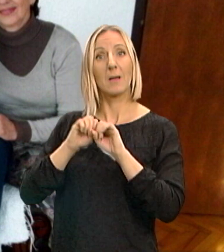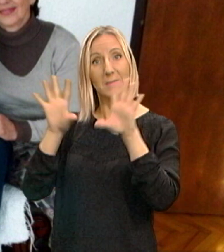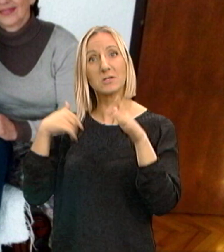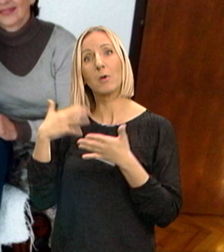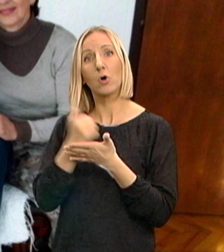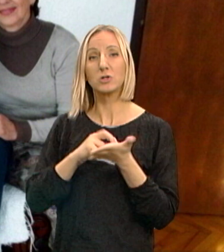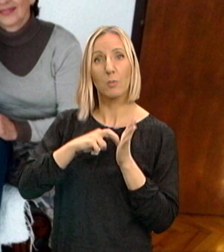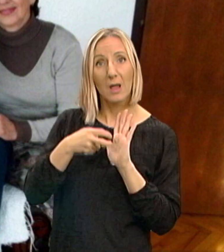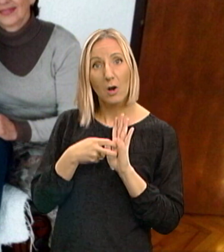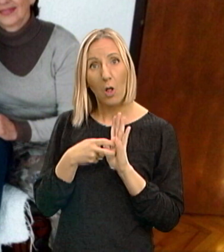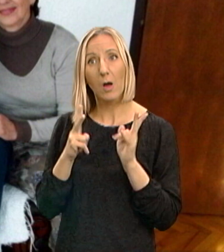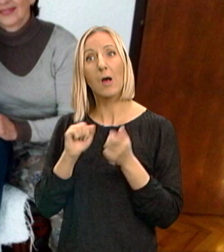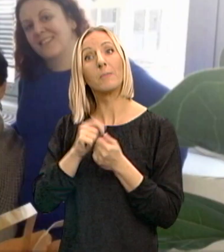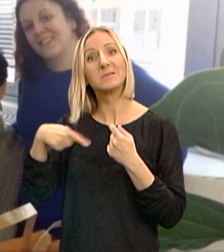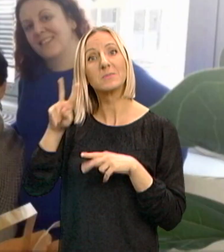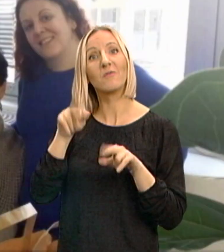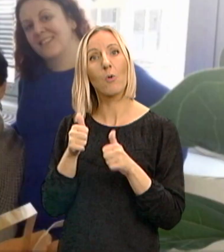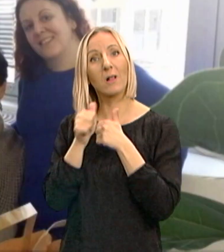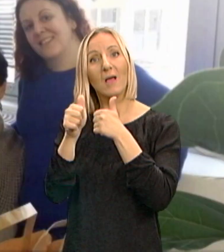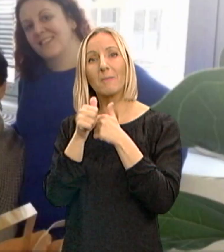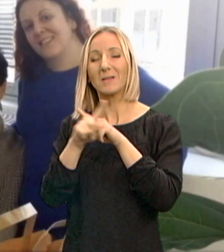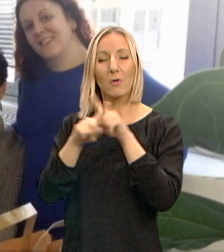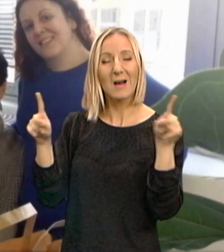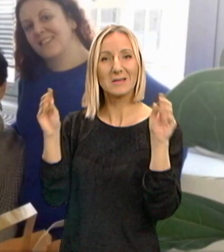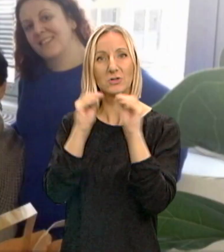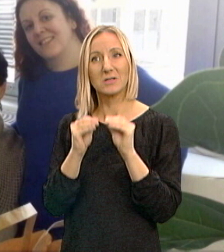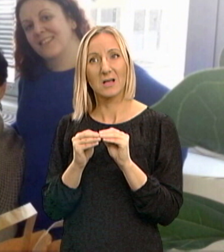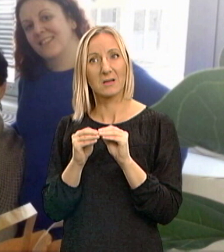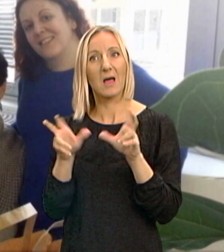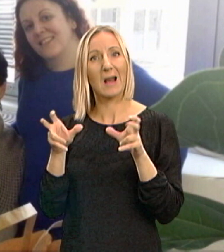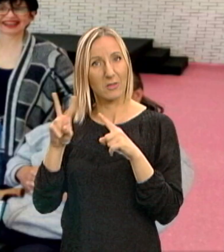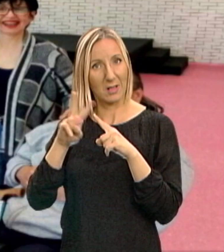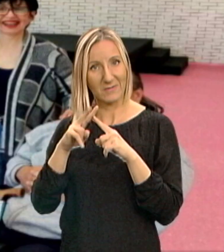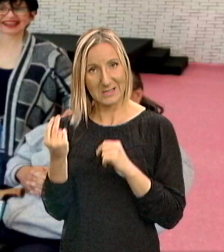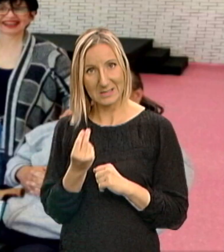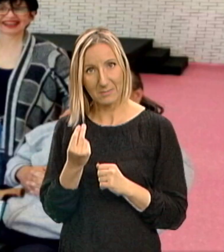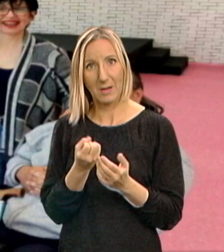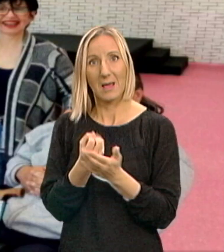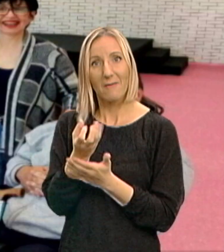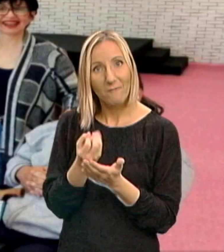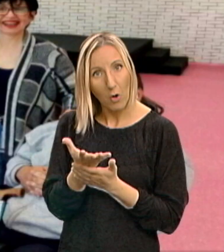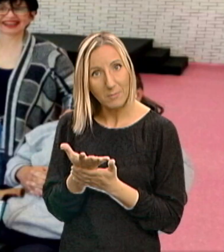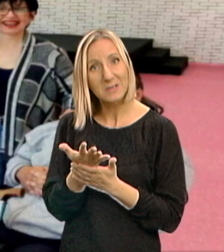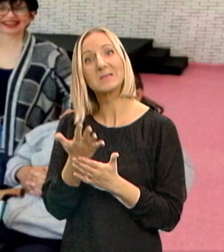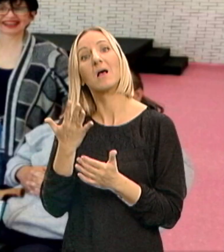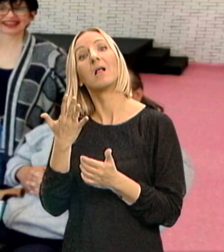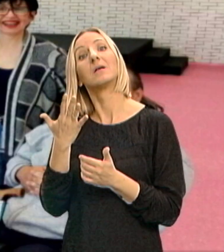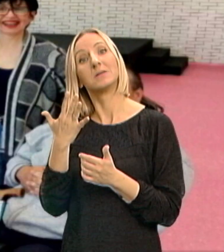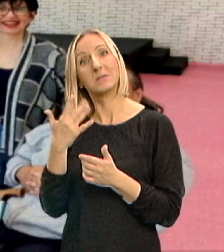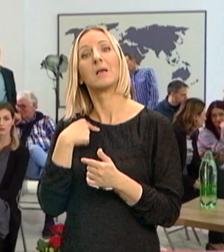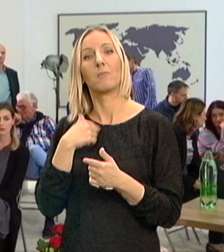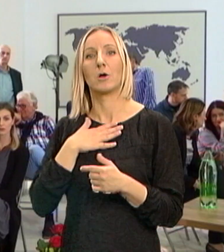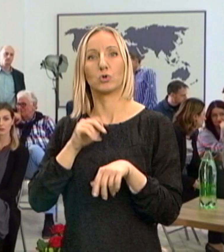koristeći tehnologiju kako bismo svi mogli da pratimo različite sadržaje na radio televiziji Srbije, informisali se i poslali svoju